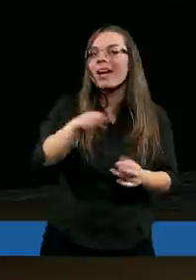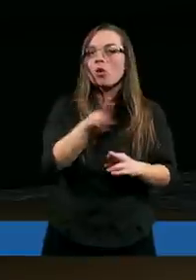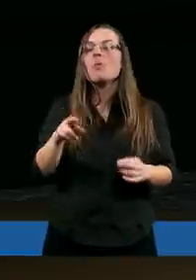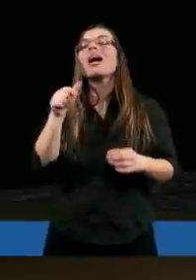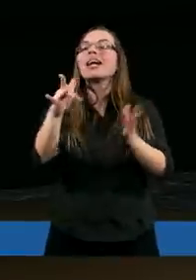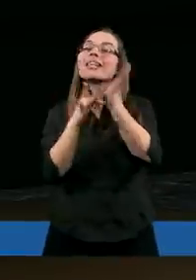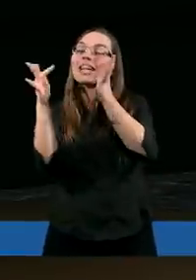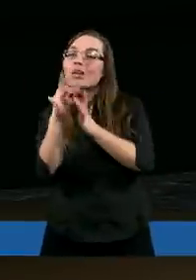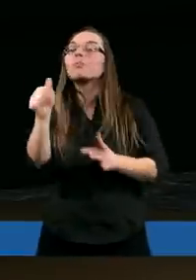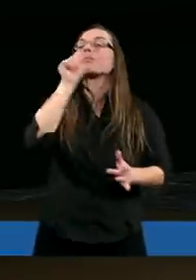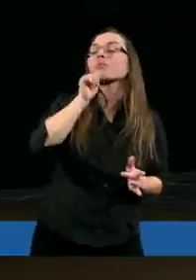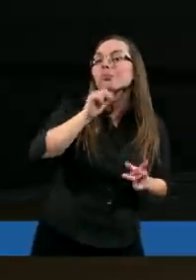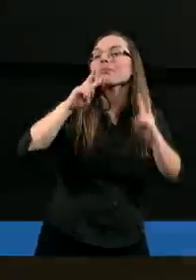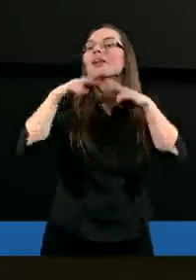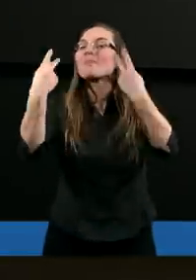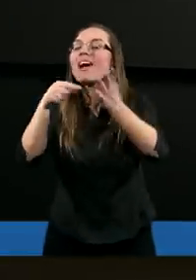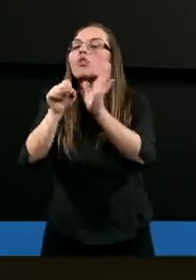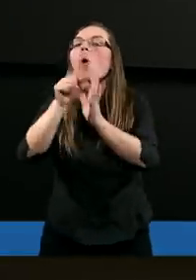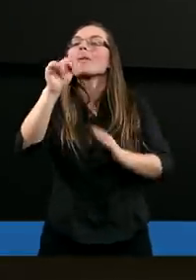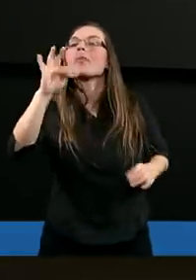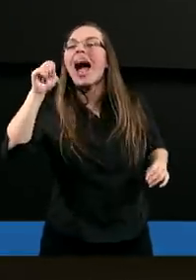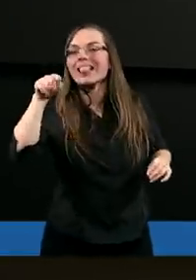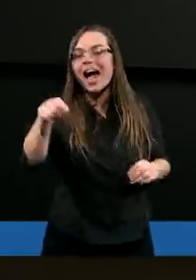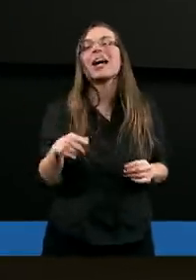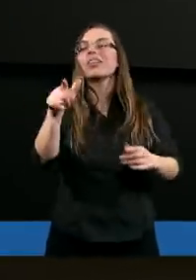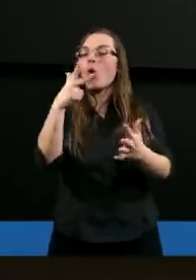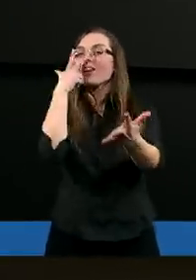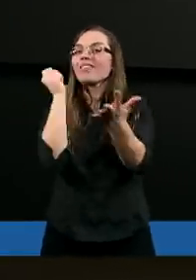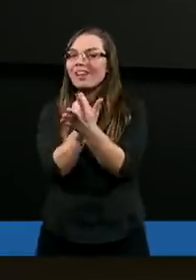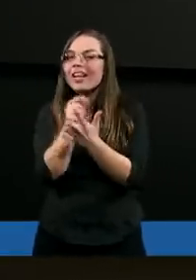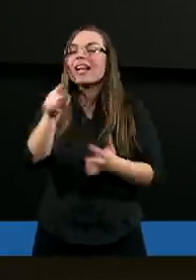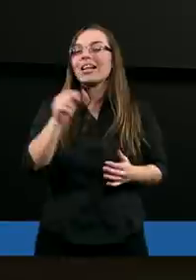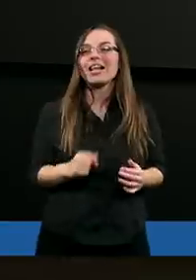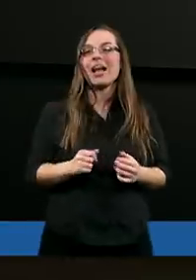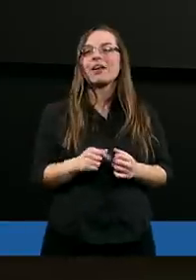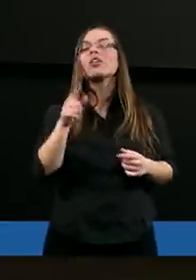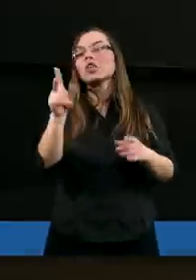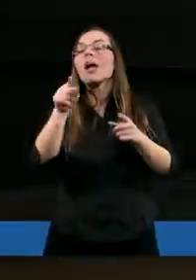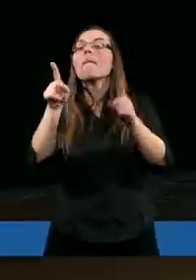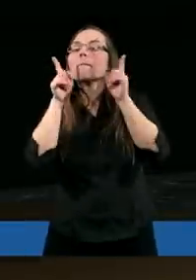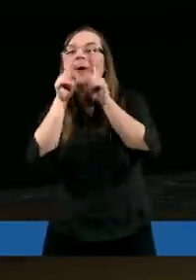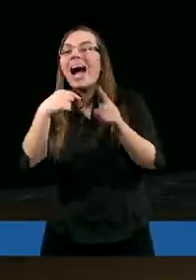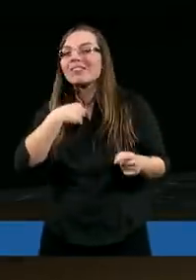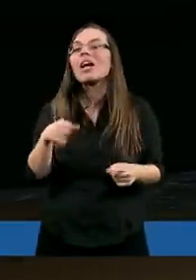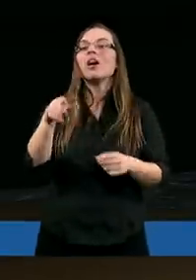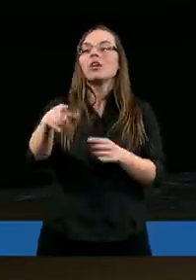Jezus próbował mu przekazać. Tak, to stwierdzenie, jam jest prawda Chrystusowe,